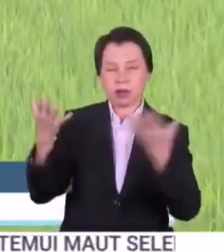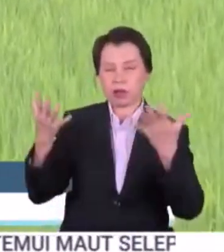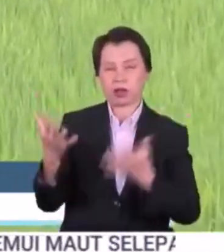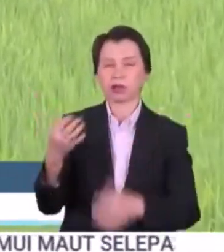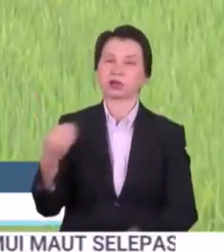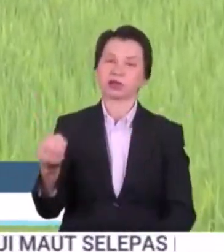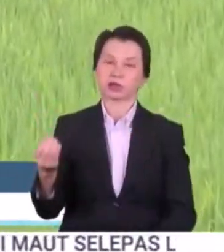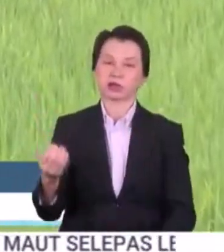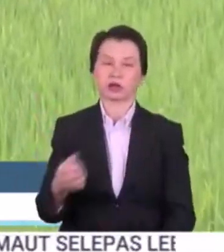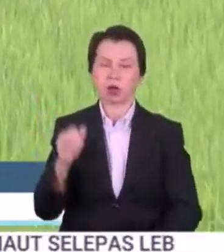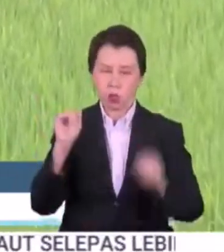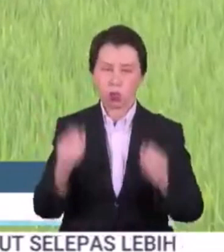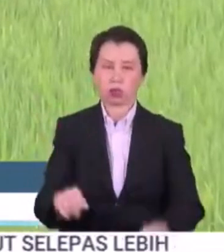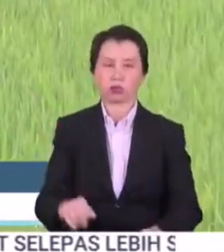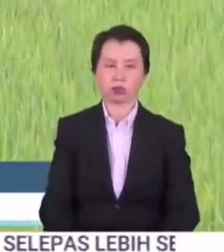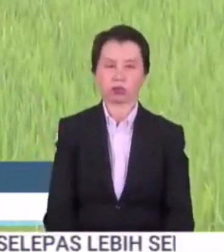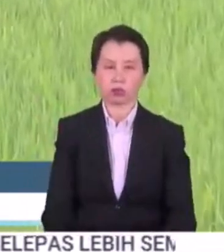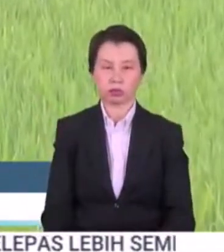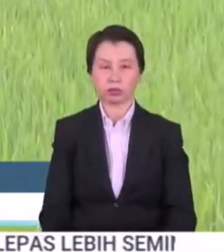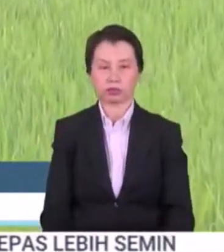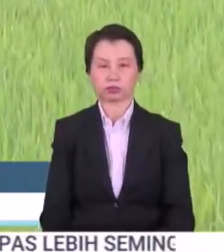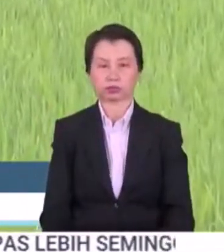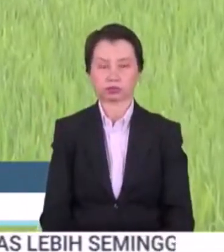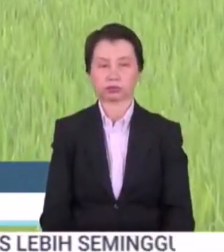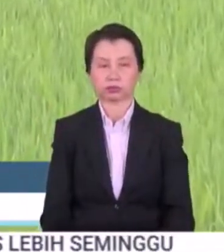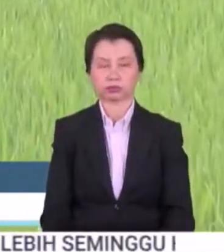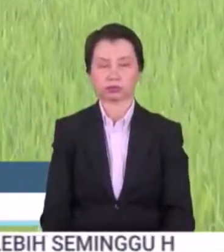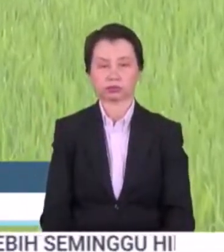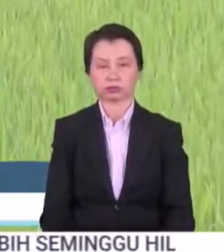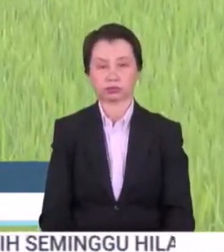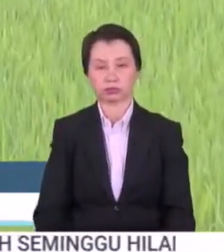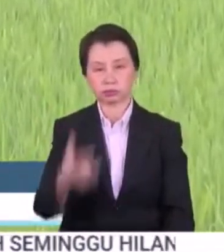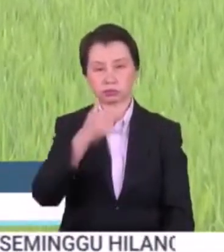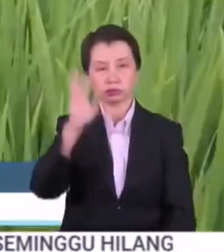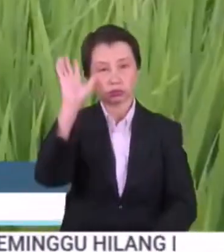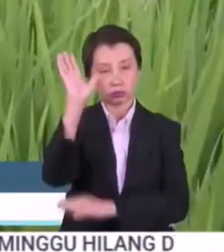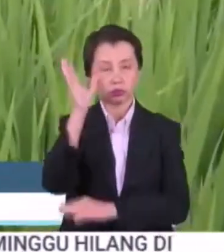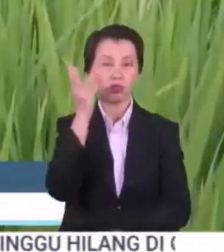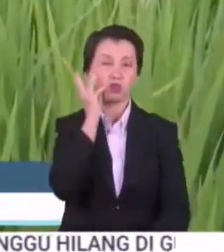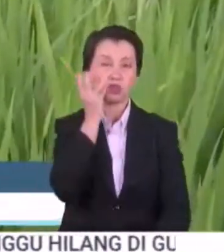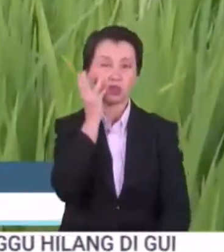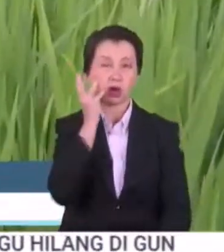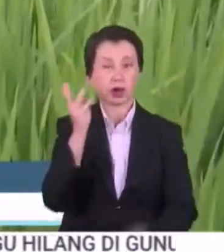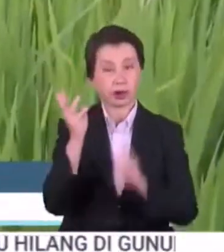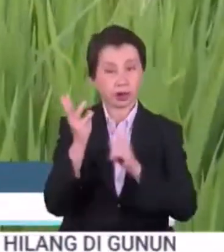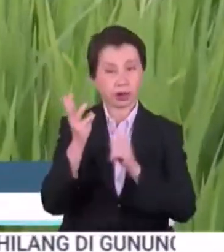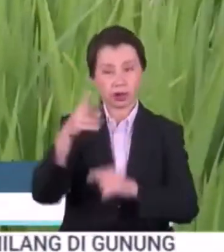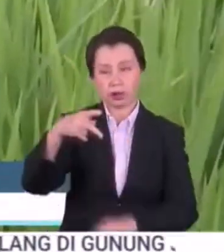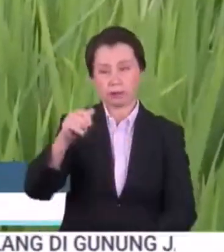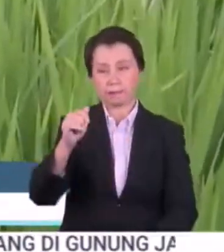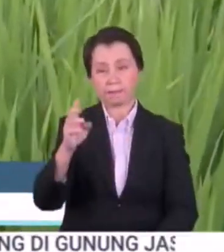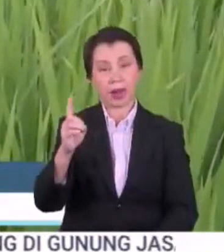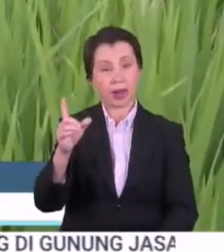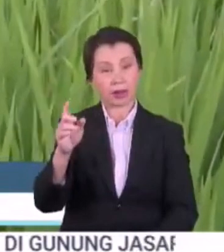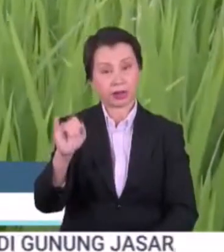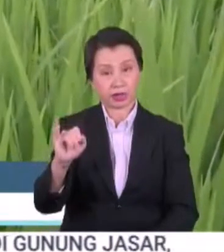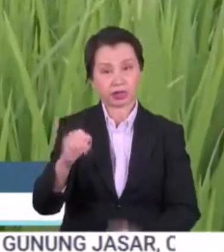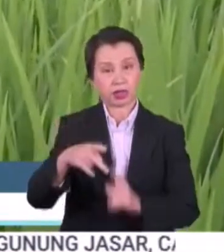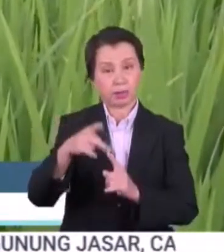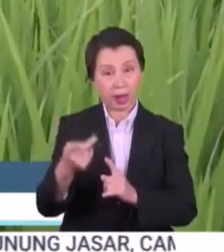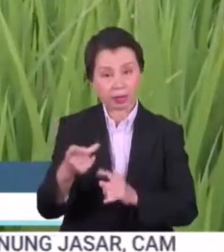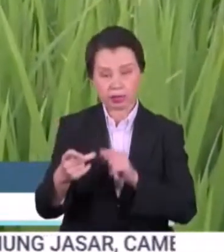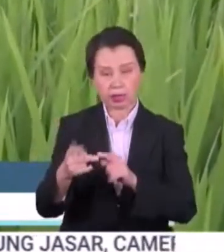lah. Boleh. Dia pokok padi ni dia jenis tanaman. Mana dia